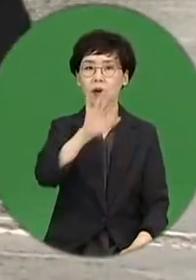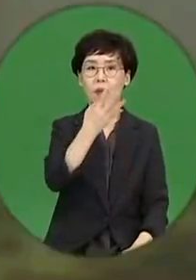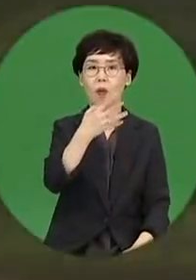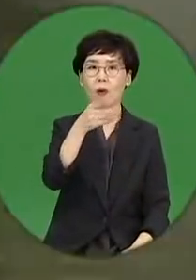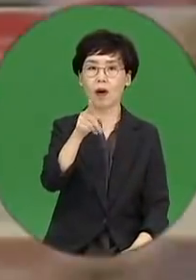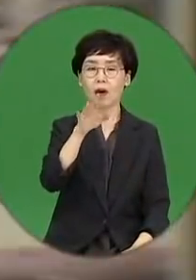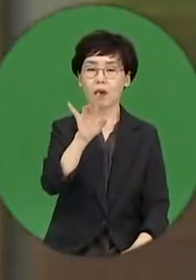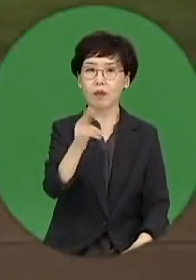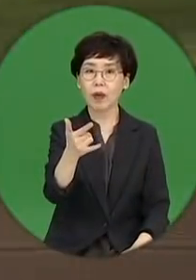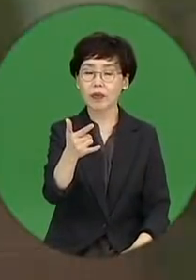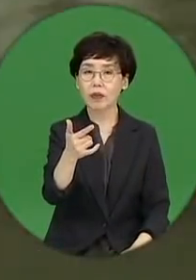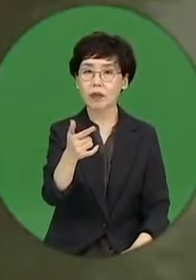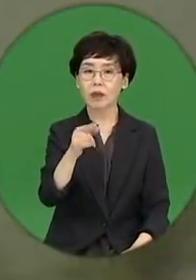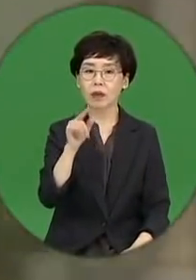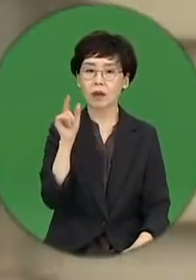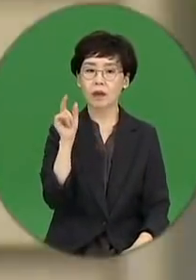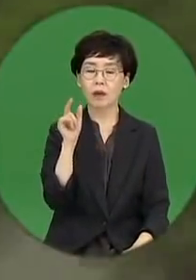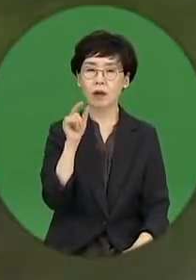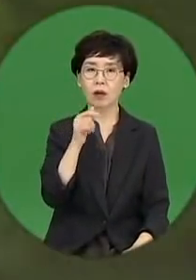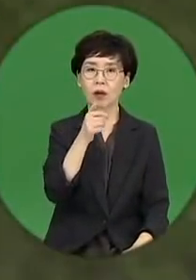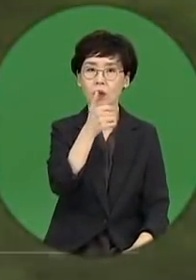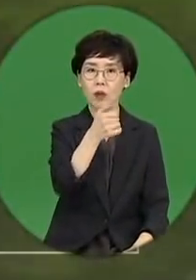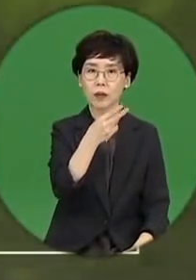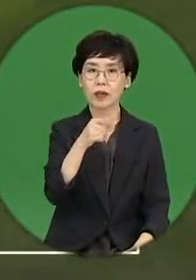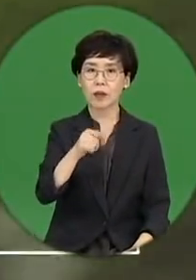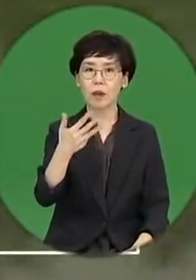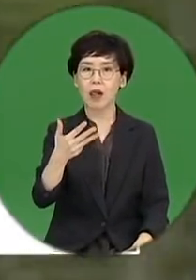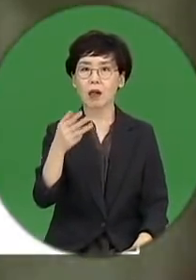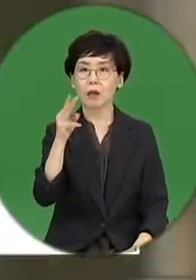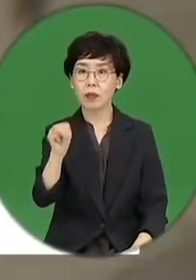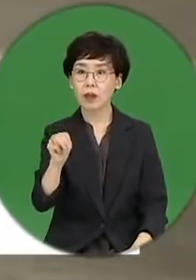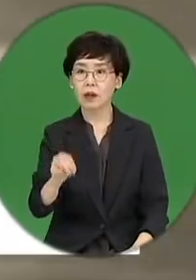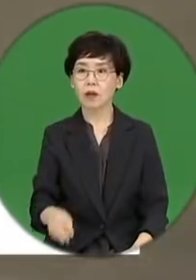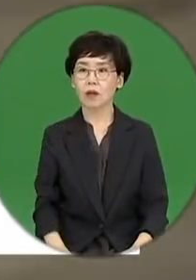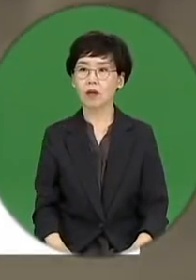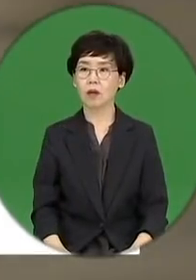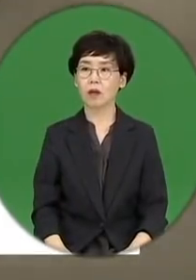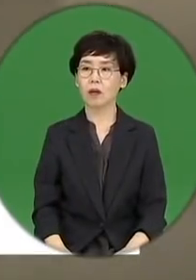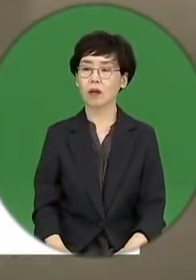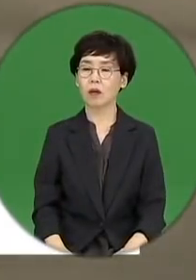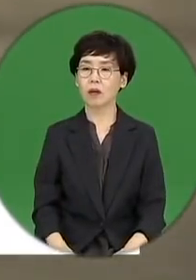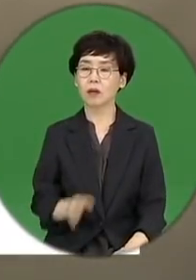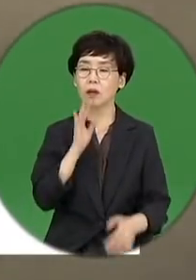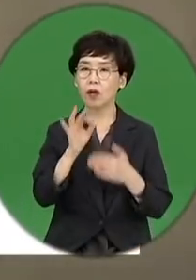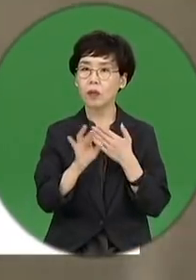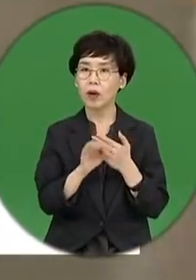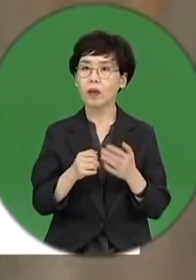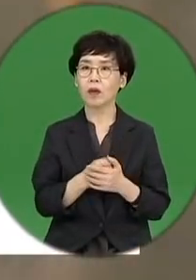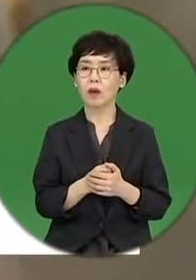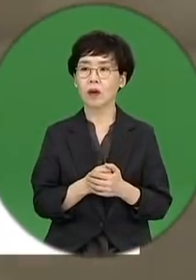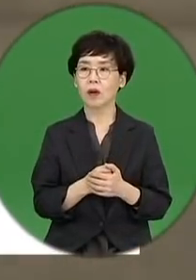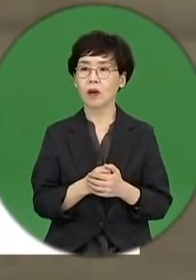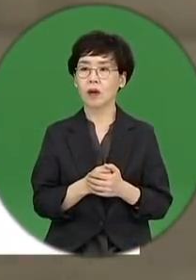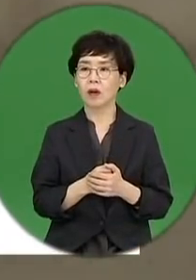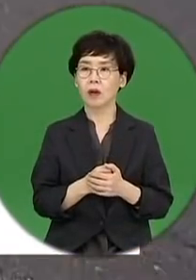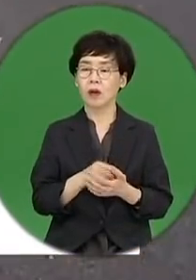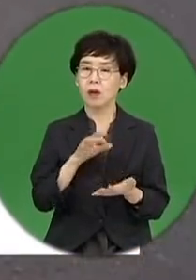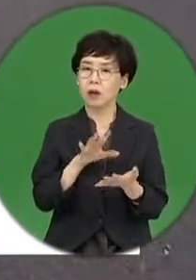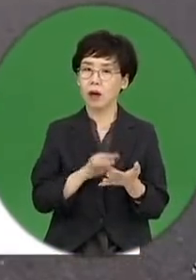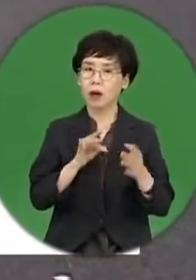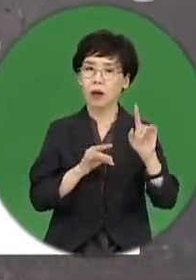볼라벤이 초속 51.8m면은 3.6을 곱하라 그러셨죠? 예, 예. 그럼 355, 313 대략